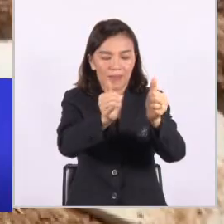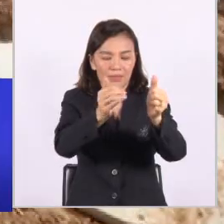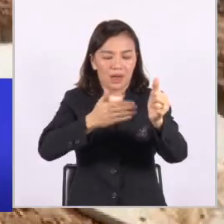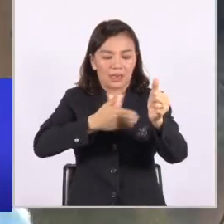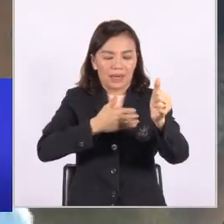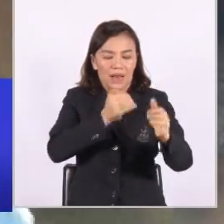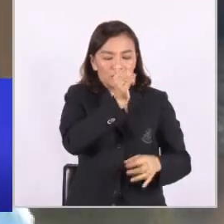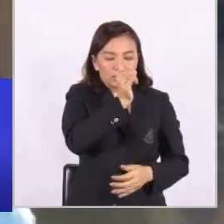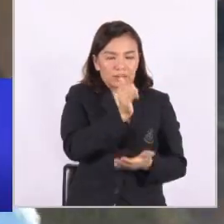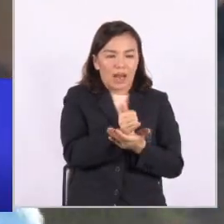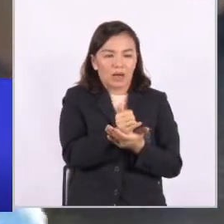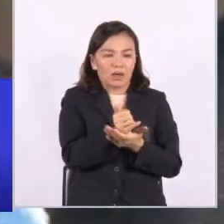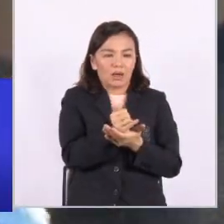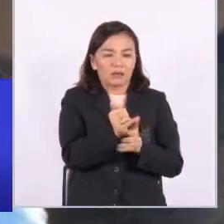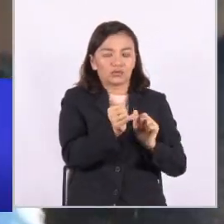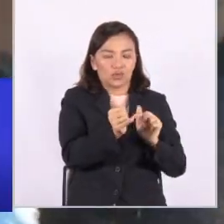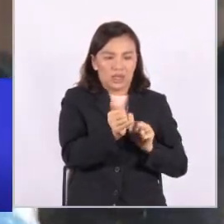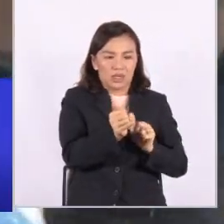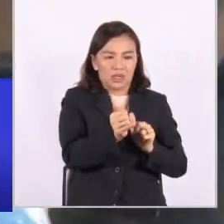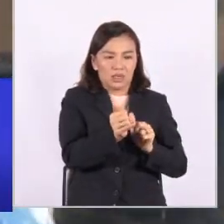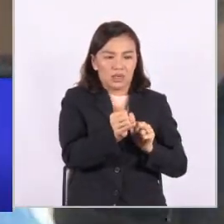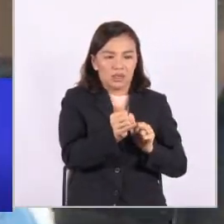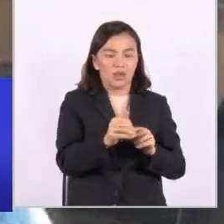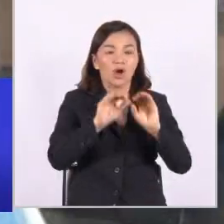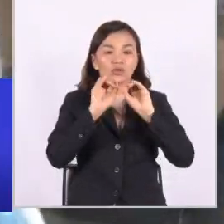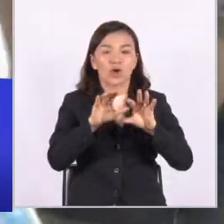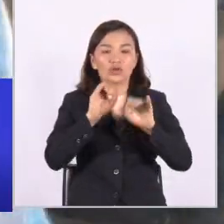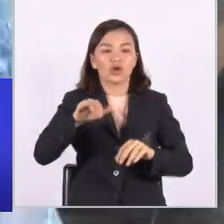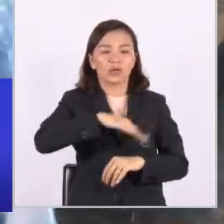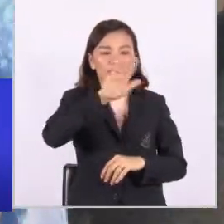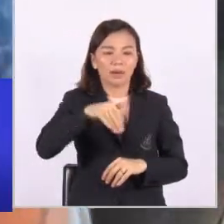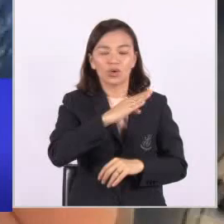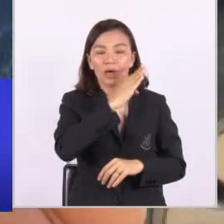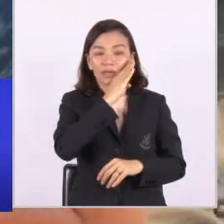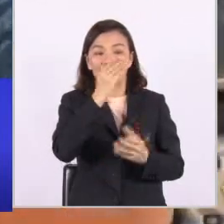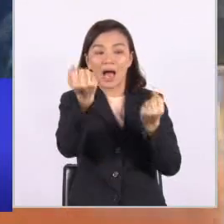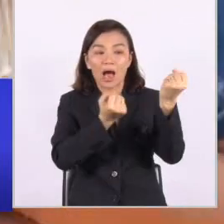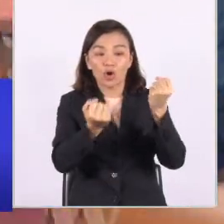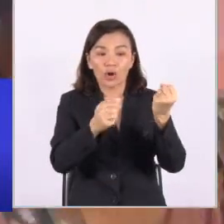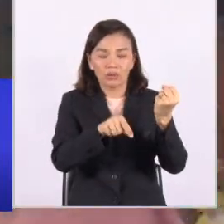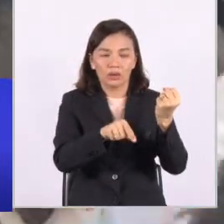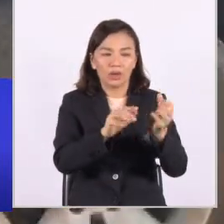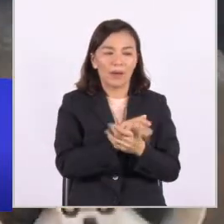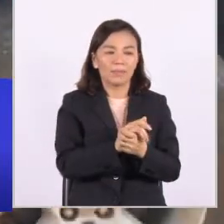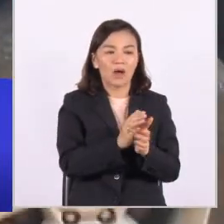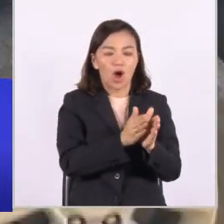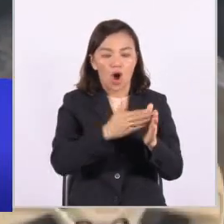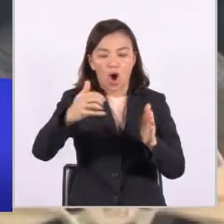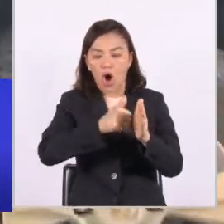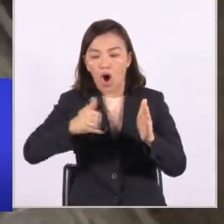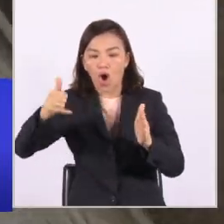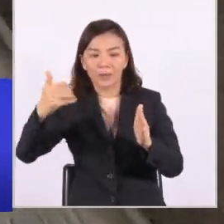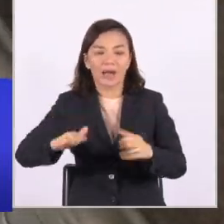ให้นักข่าวฟังด้วยน้ำตานะครับบอกว่าที่ผ่านมาสอนลูกทุกคนถ้าอยู่ในรถออกไม่ได้ให้บีบแตรให้เสียงดังๆหล